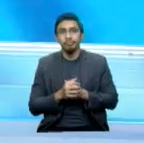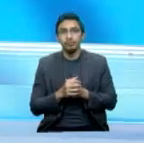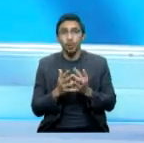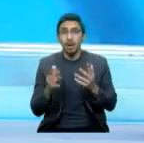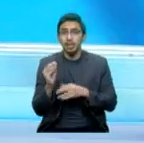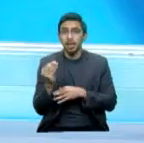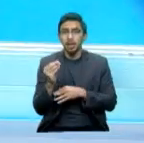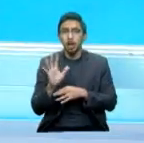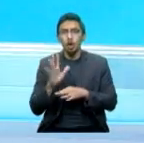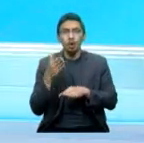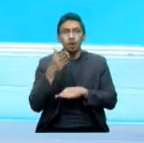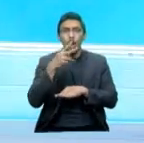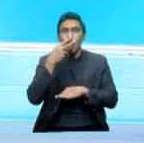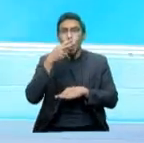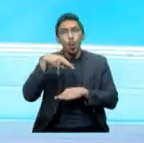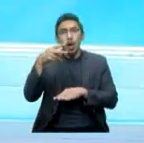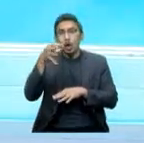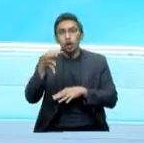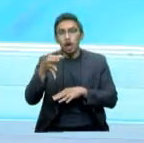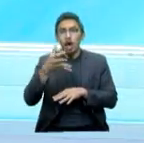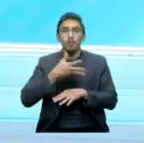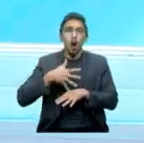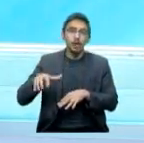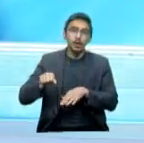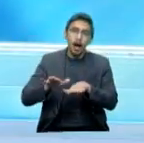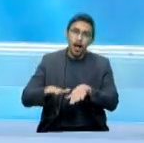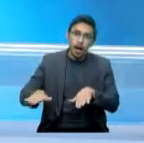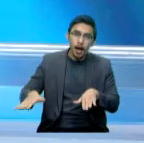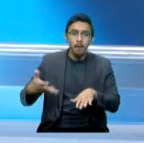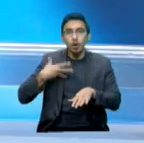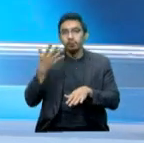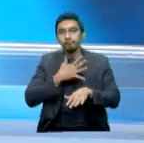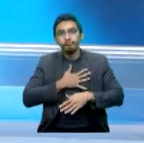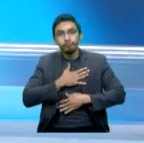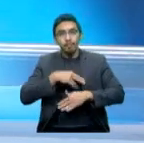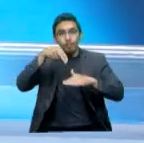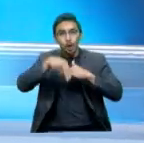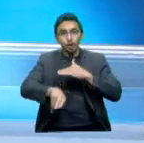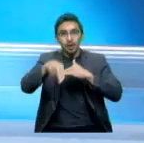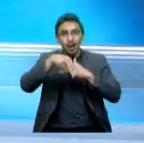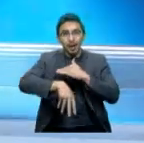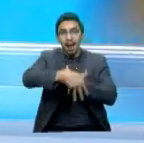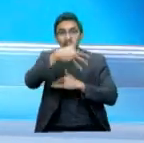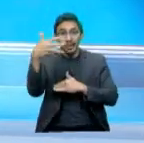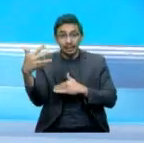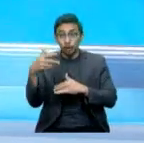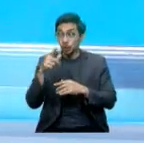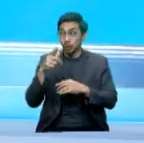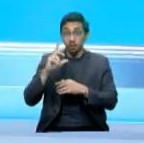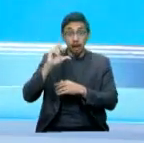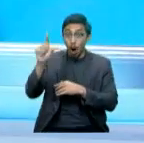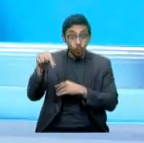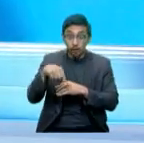Warga Jakarta, tak perlu Anda jauh-jauh keluar kota untuk mengajak putra-putri kecil Anda untuk menikmati perosotan pelangi. Tak jauh